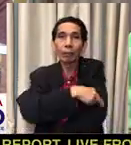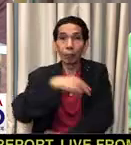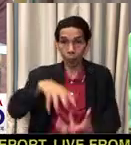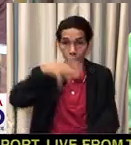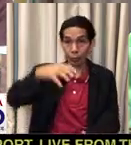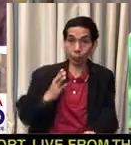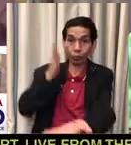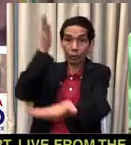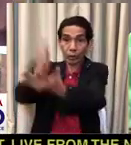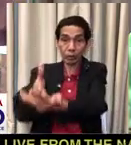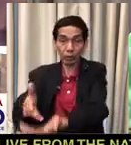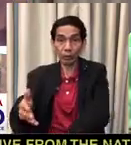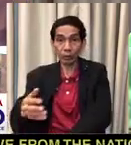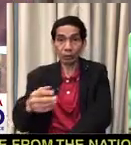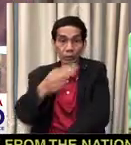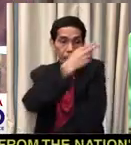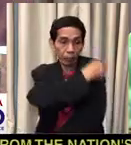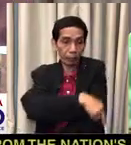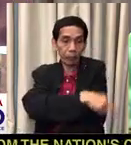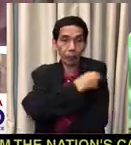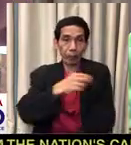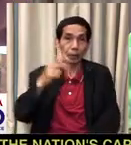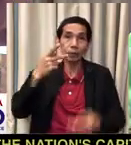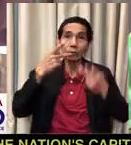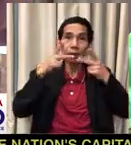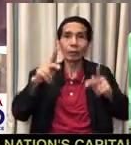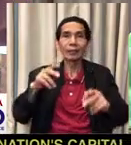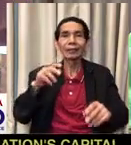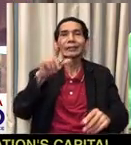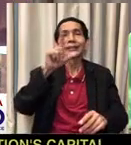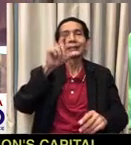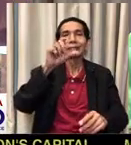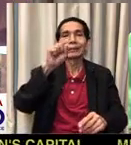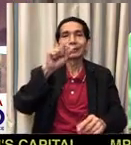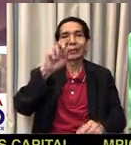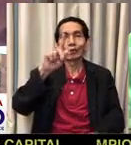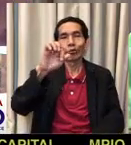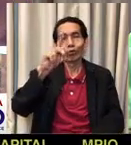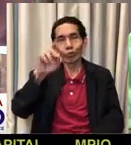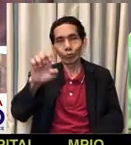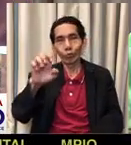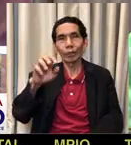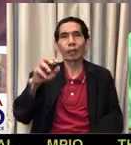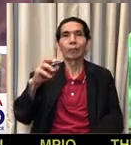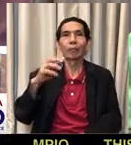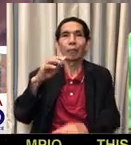ba pupunta dyan? Hindi. St. Luke's yan. Oh, Makati Medical Center.